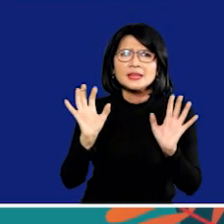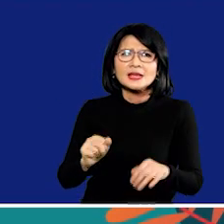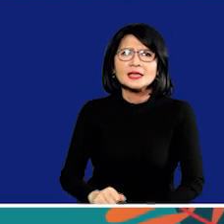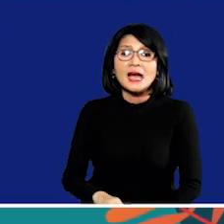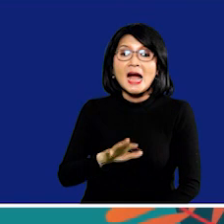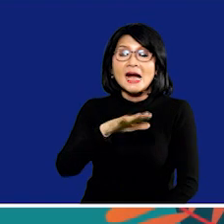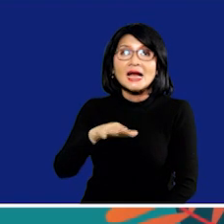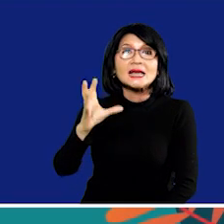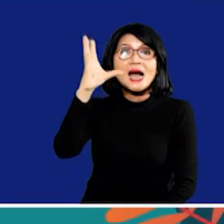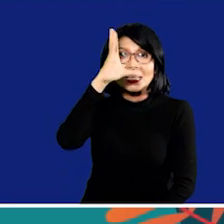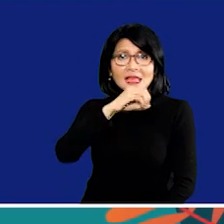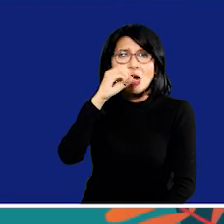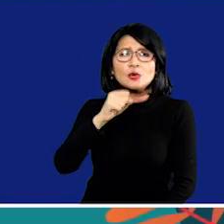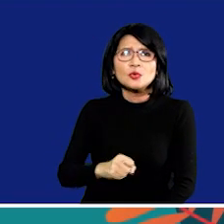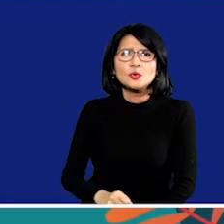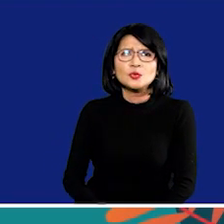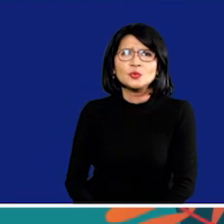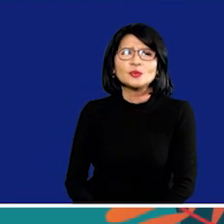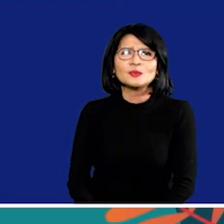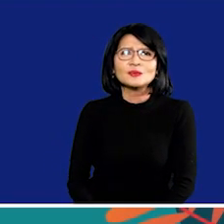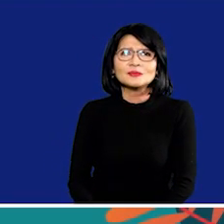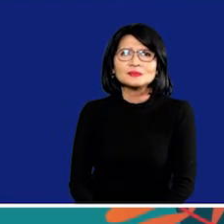mereka juga tahu bahwa oh kalau harus